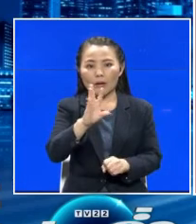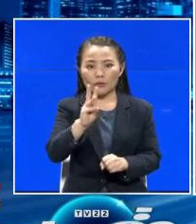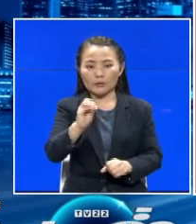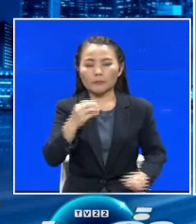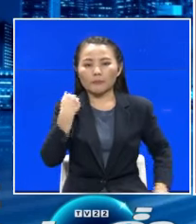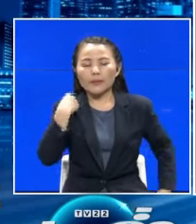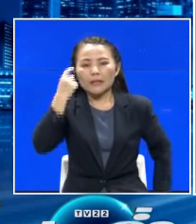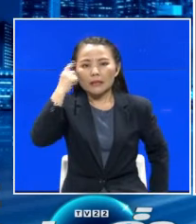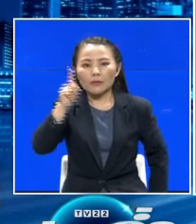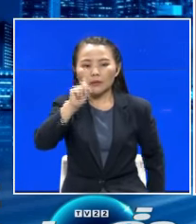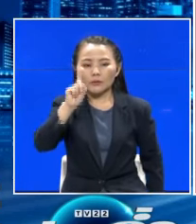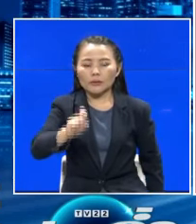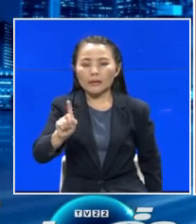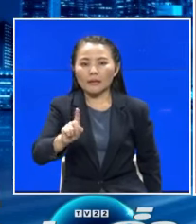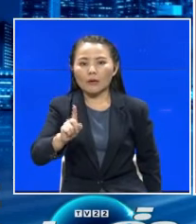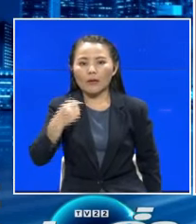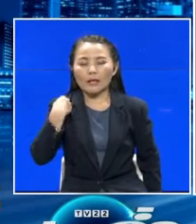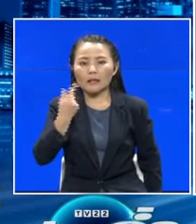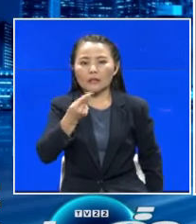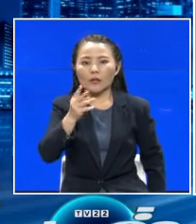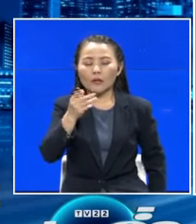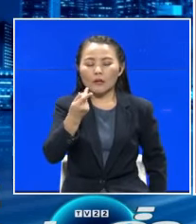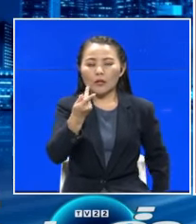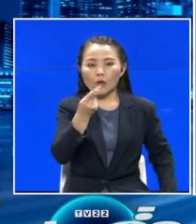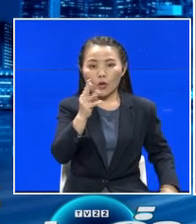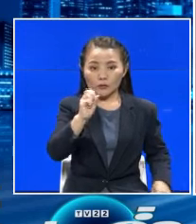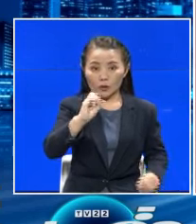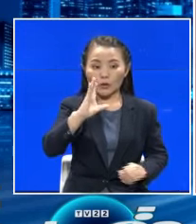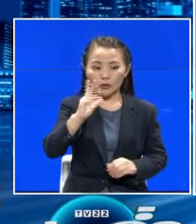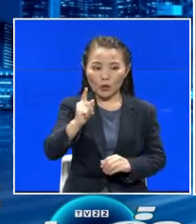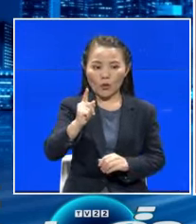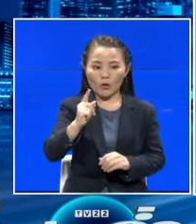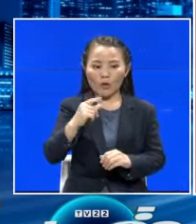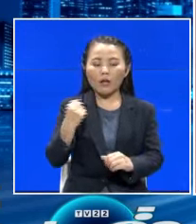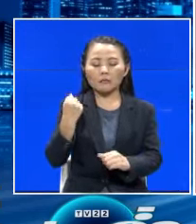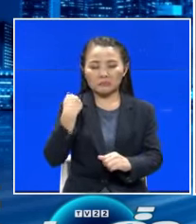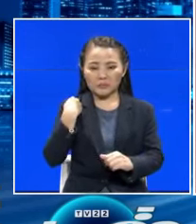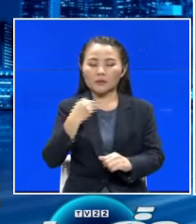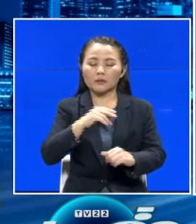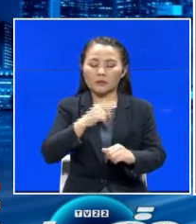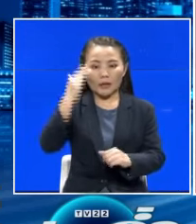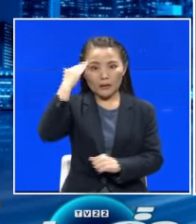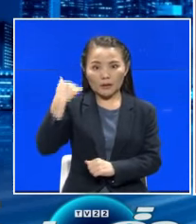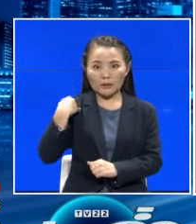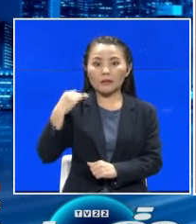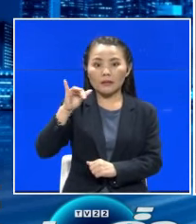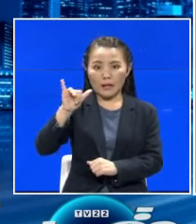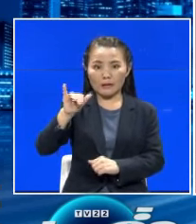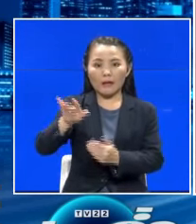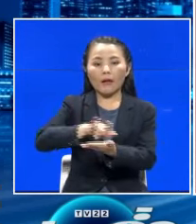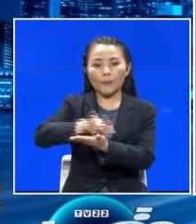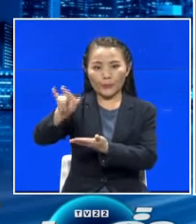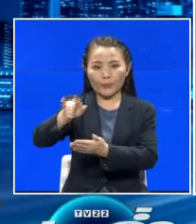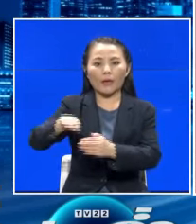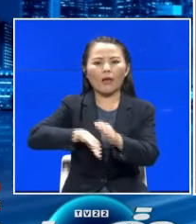ว่าทำไมระหว่างที่คณะรักษาความสงบแห่งชาติหรือว่าคสช.ควบคุมอำนาจอยู่คุณยิ่งลักษณ์จึงสามารถหลบหนีออกนอกประ